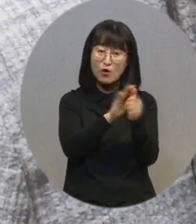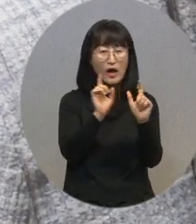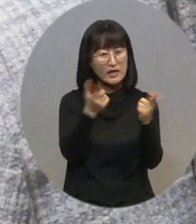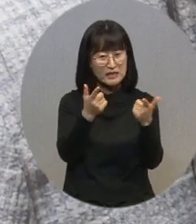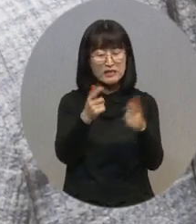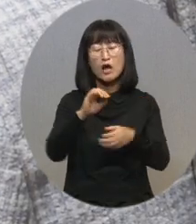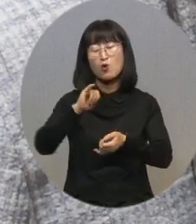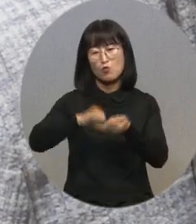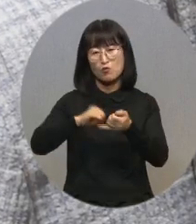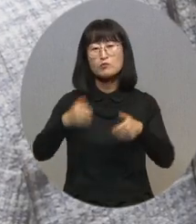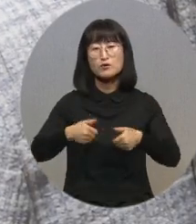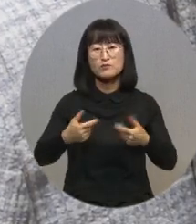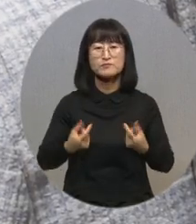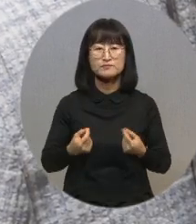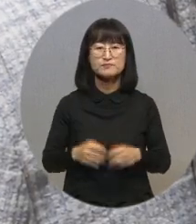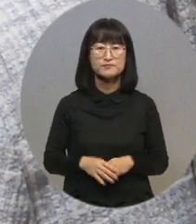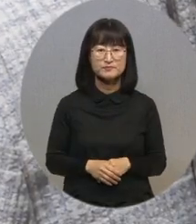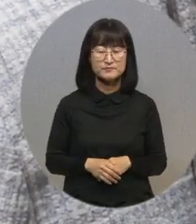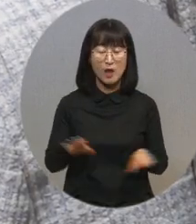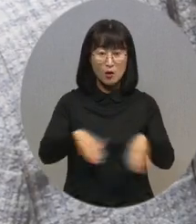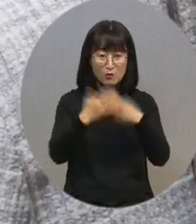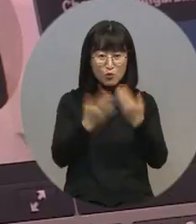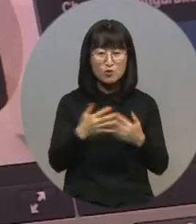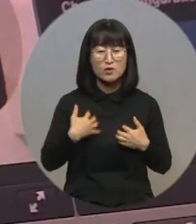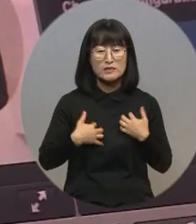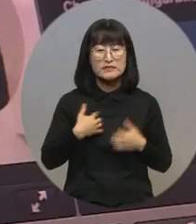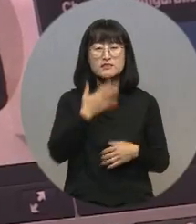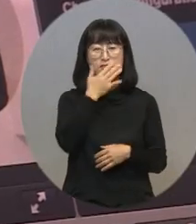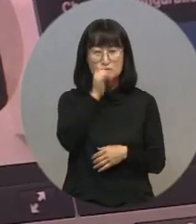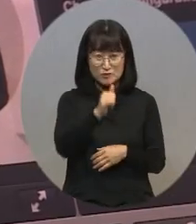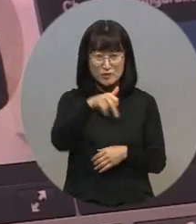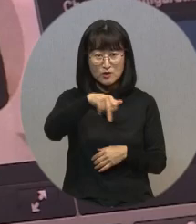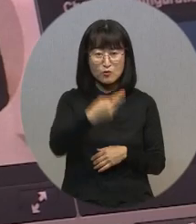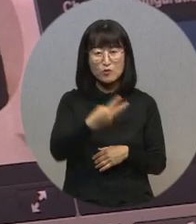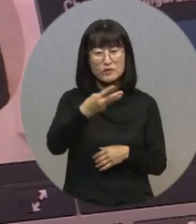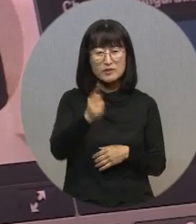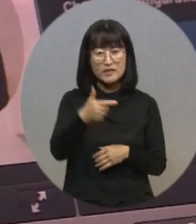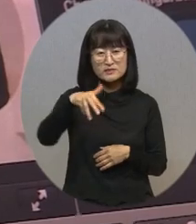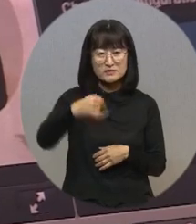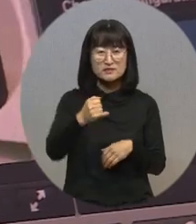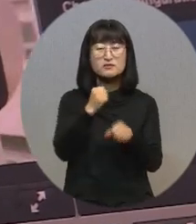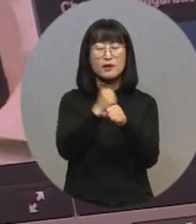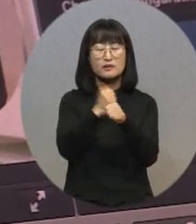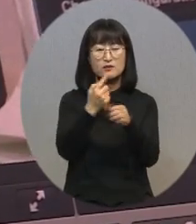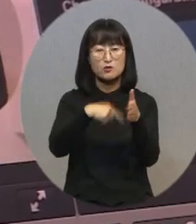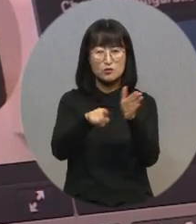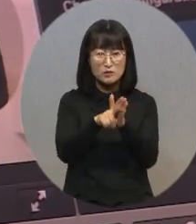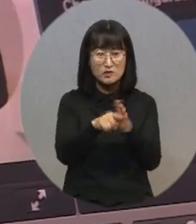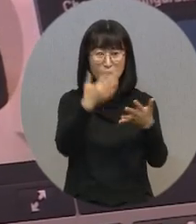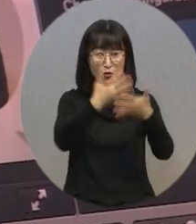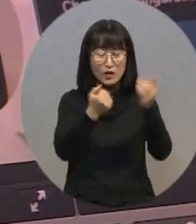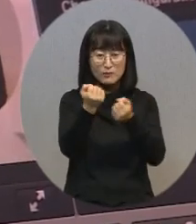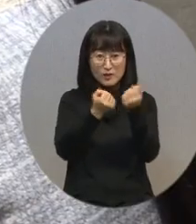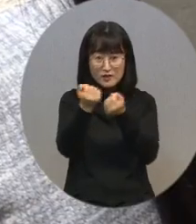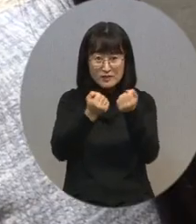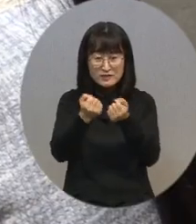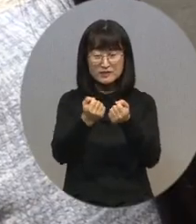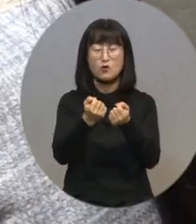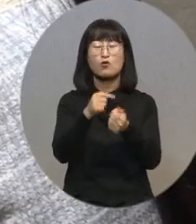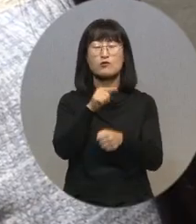필수입니다. 모두가 즐길 수 있는 콘텐츠가 생산될 수 있도록 화면 해설 작가의 세계에